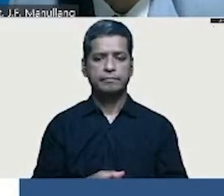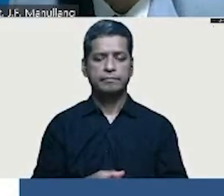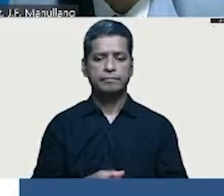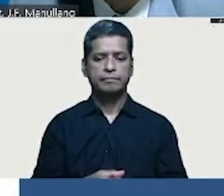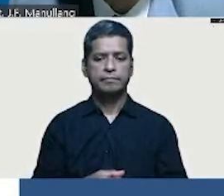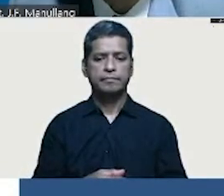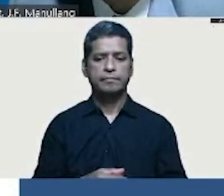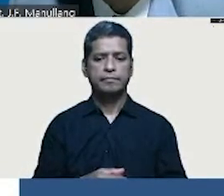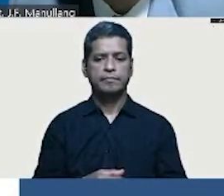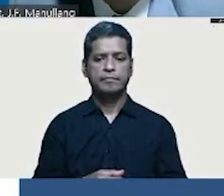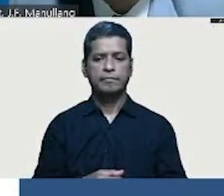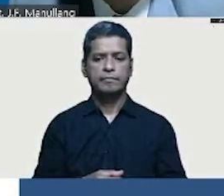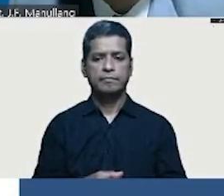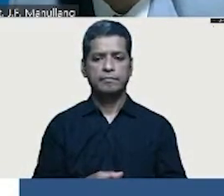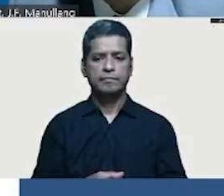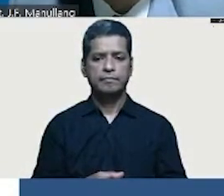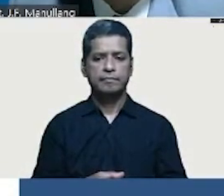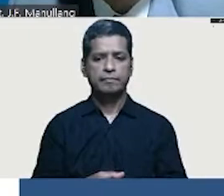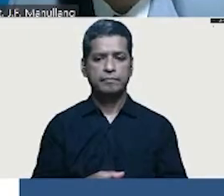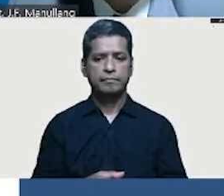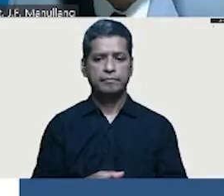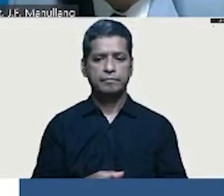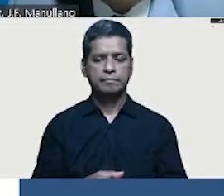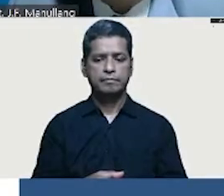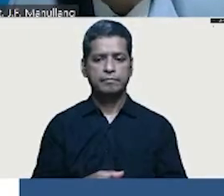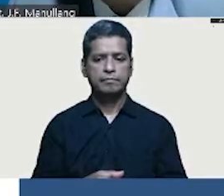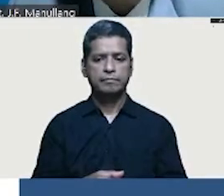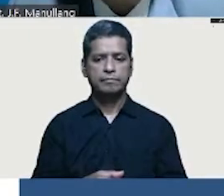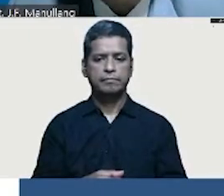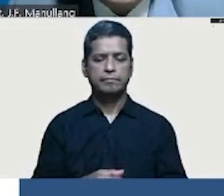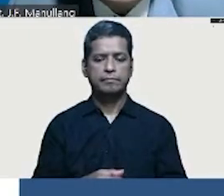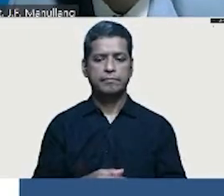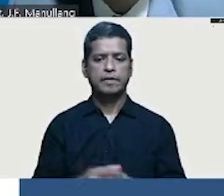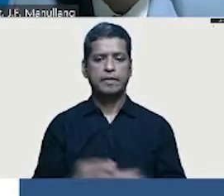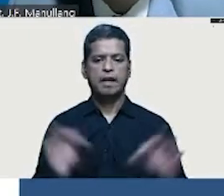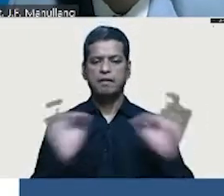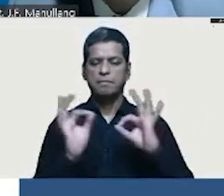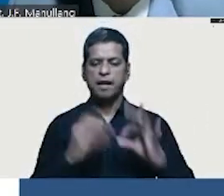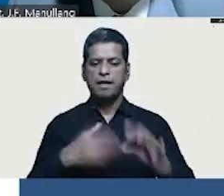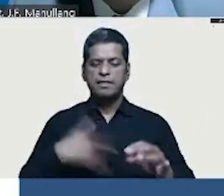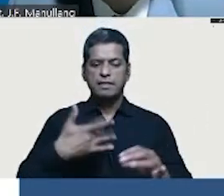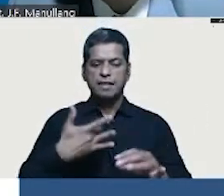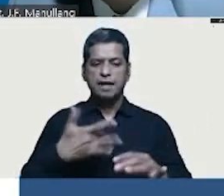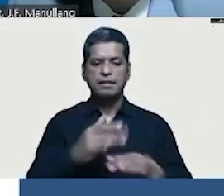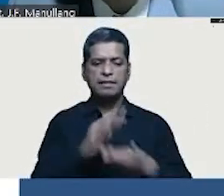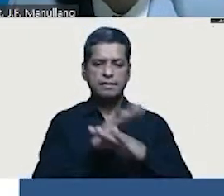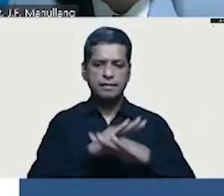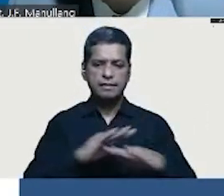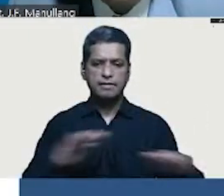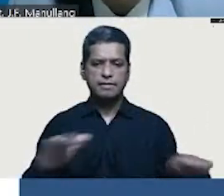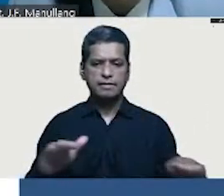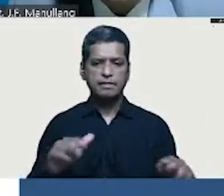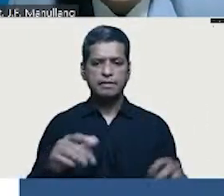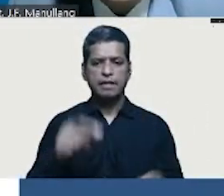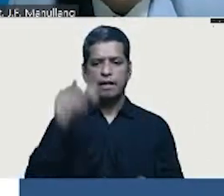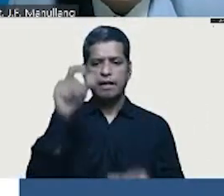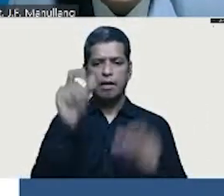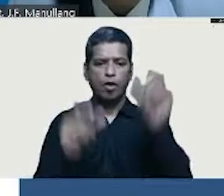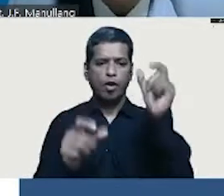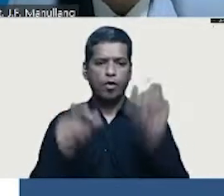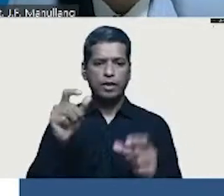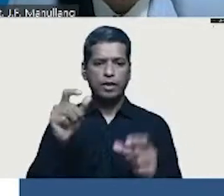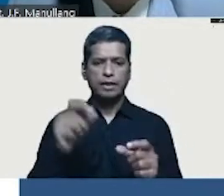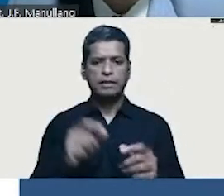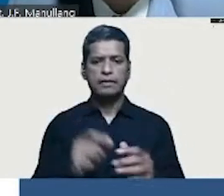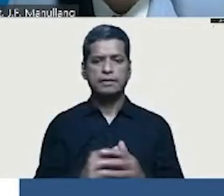tidak merasa kelegaan artinya orang-orang yang tidak rezeki